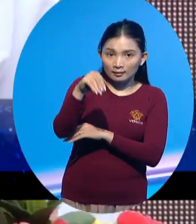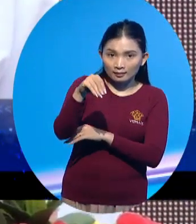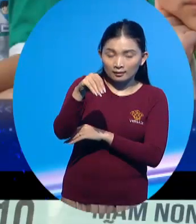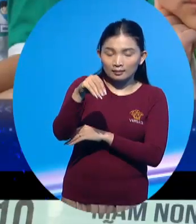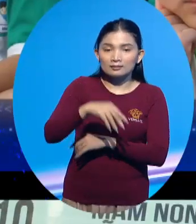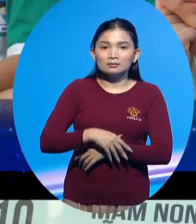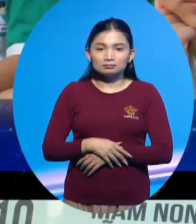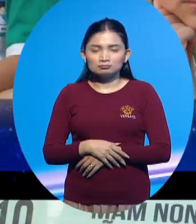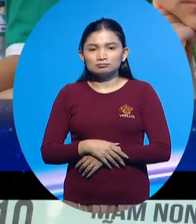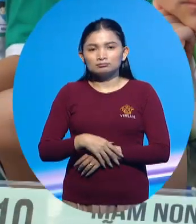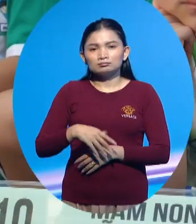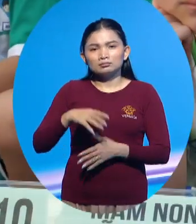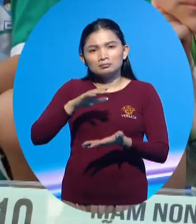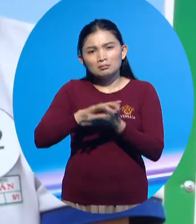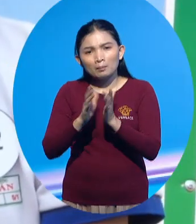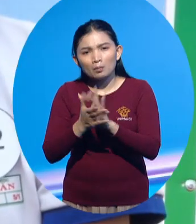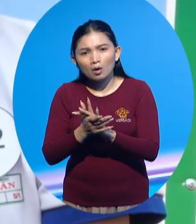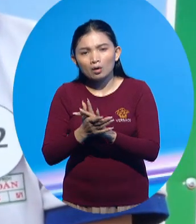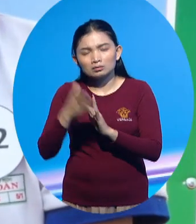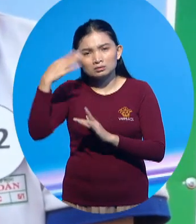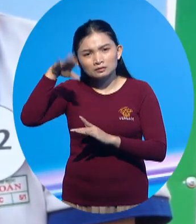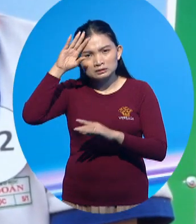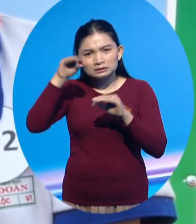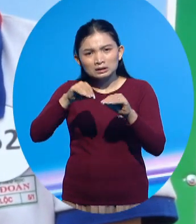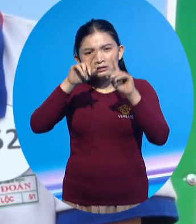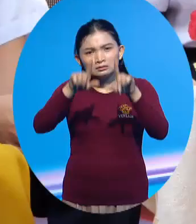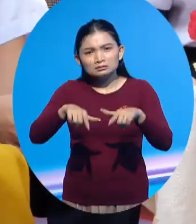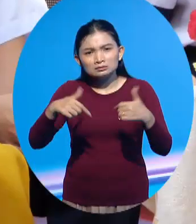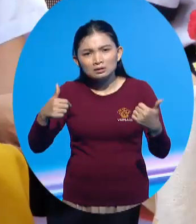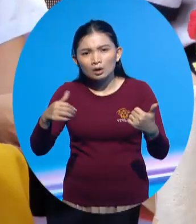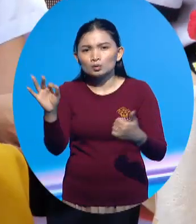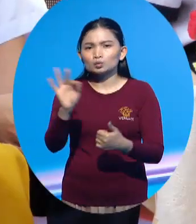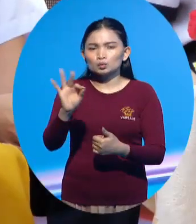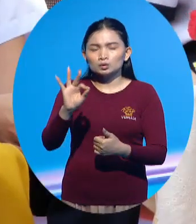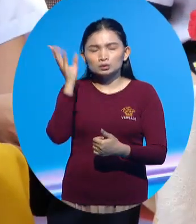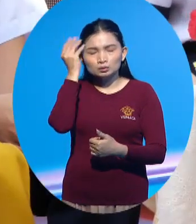đặc điểm từng độ tuổi thông qua hành động thiết thực gần gũi với cuộc sống sinh hoạt hàng ngày.